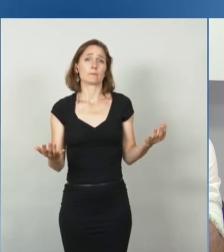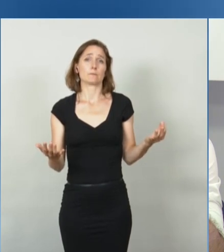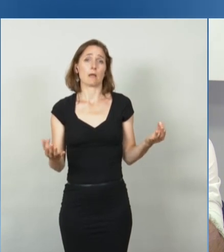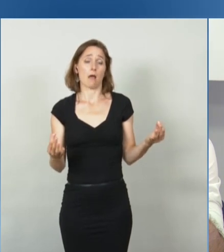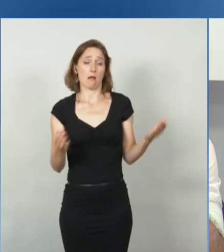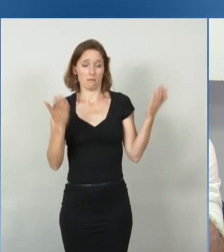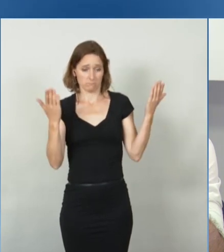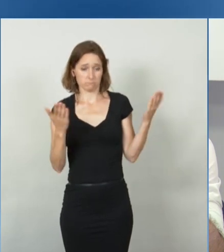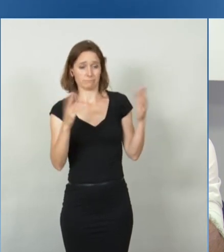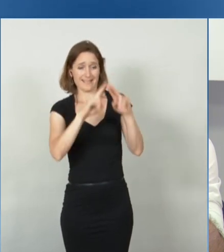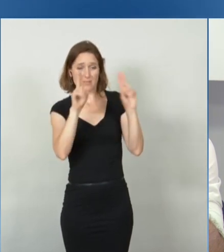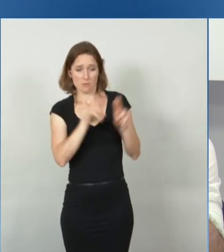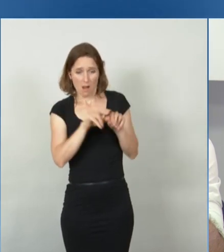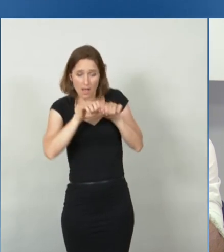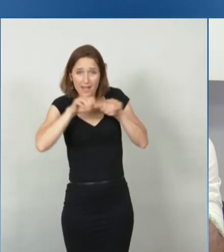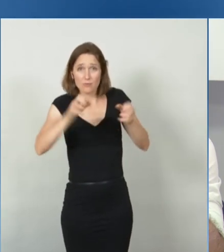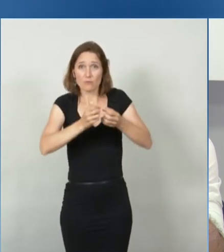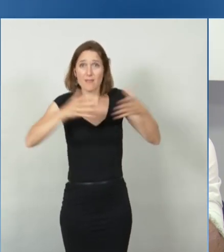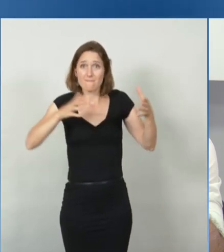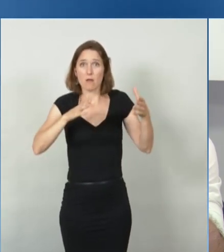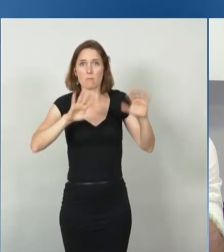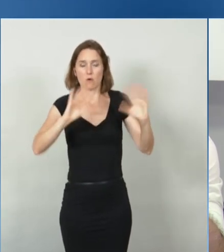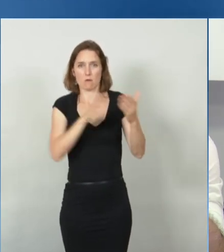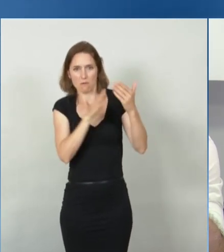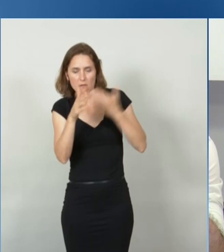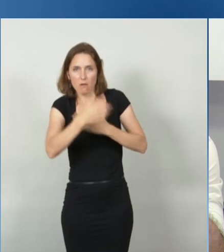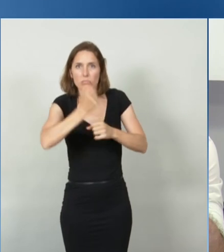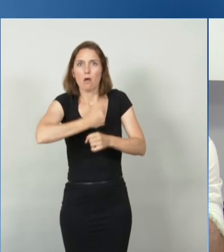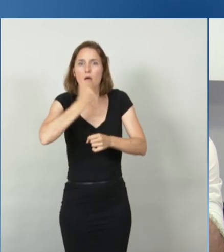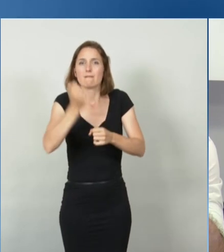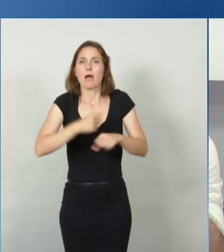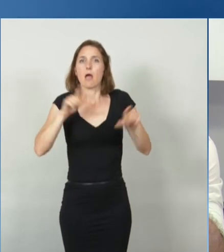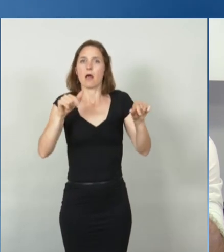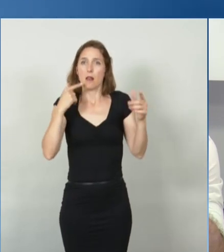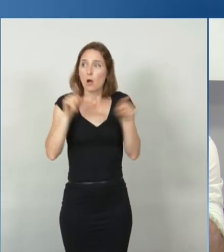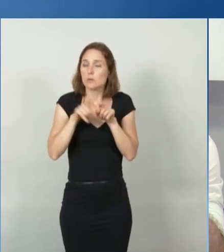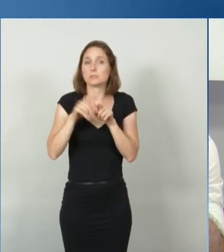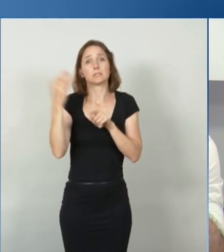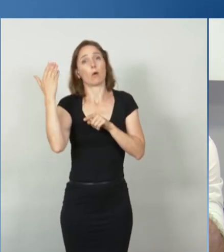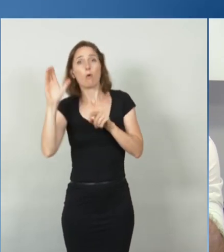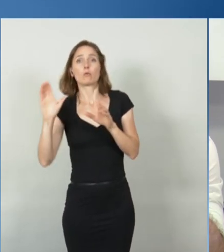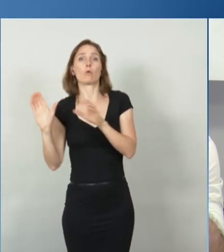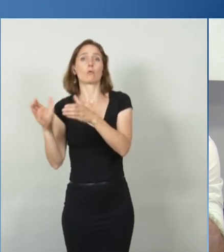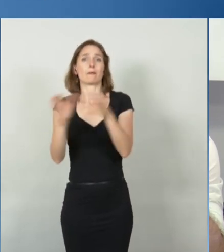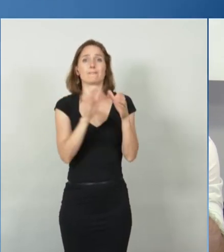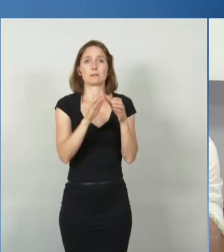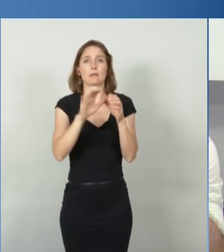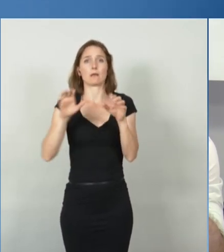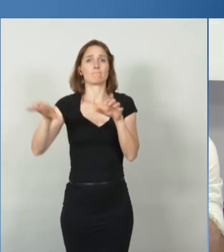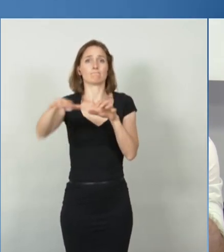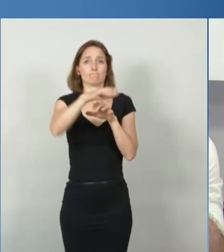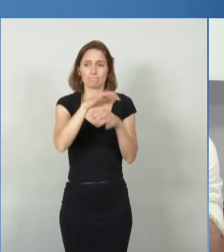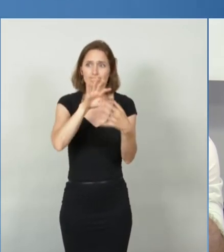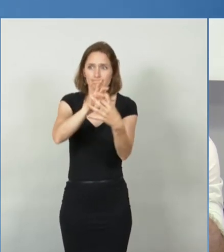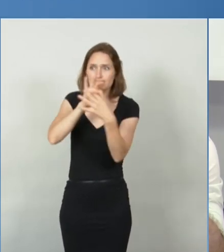il y a un travail de réseau un travail de coopération avec d'autres collectivités avec l'Agence française du développement avec le ministère des